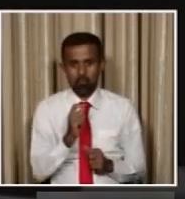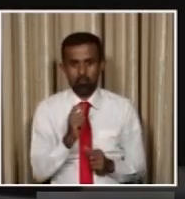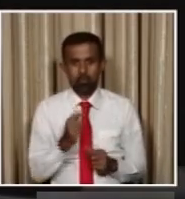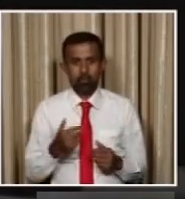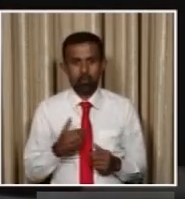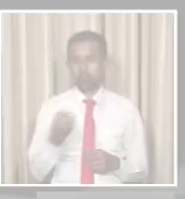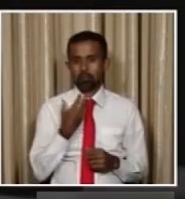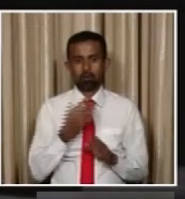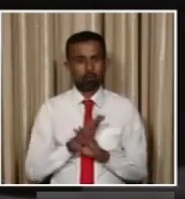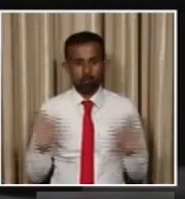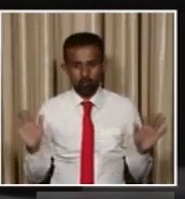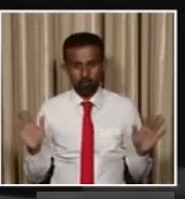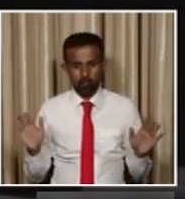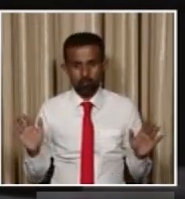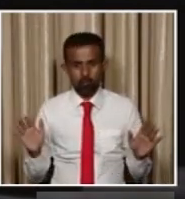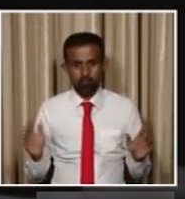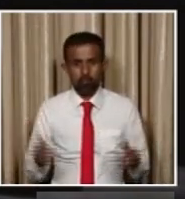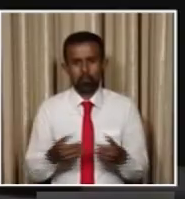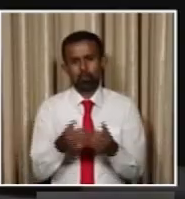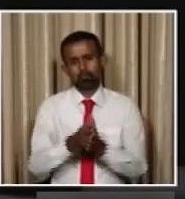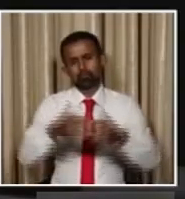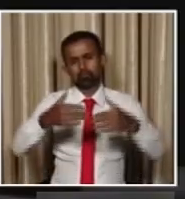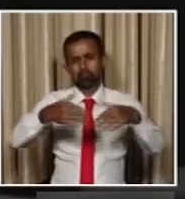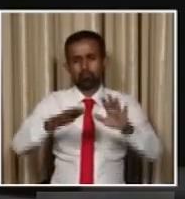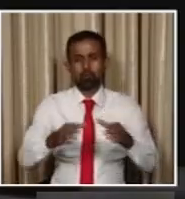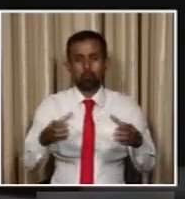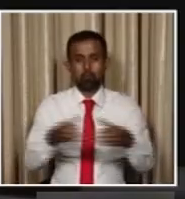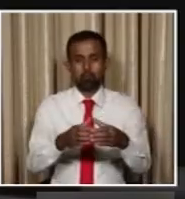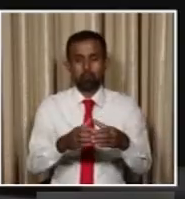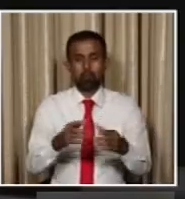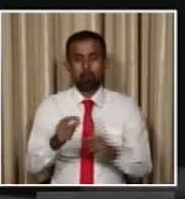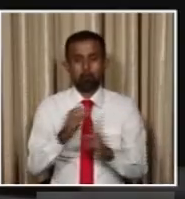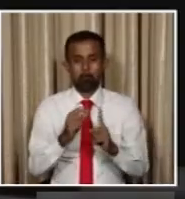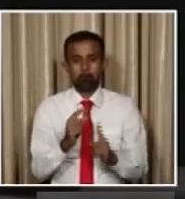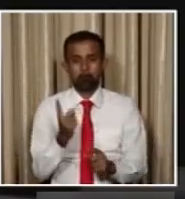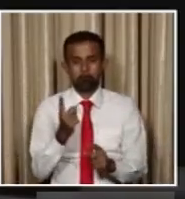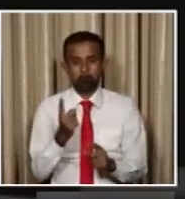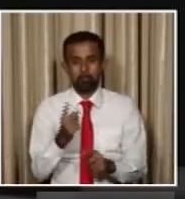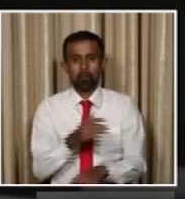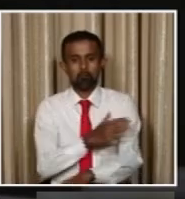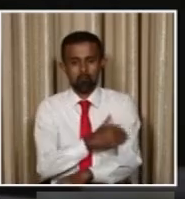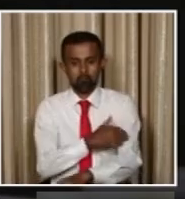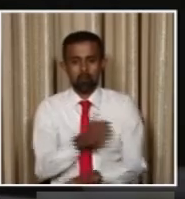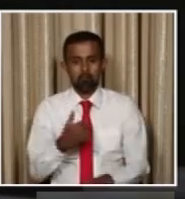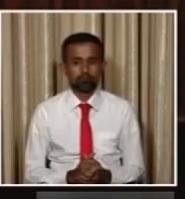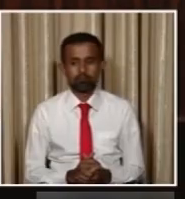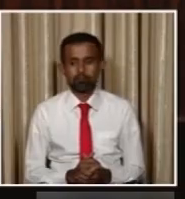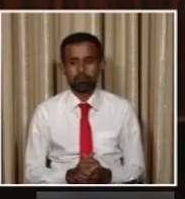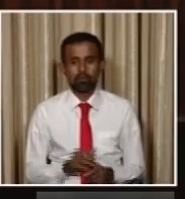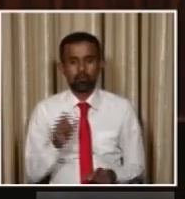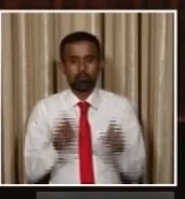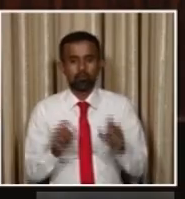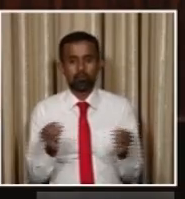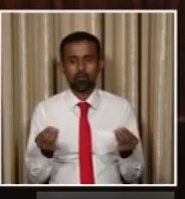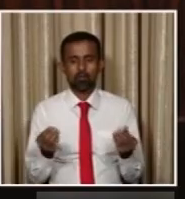අපේ ඇඟේ ගහන්න එන්න එපා. මේක ඔබතුමන්ලාගේ පක්ෂයේ ඉස්සල්ලාම මේ පාර්ලිමේන්තුවට EOP එක මතක් කිරීම මගේ යුතුකම වගකීම. ද